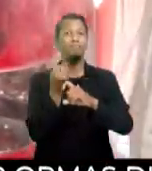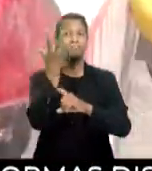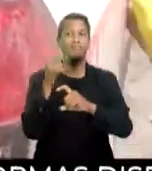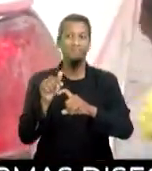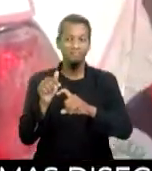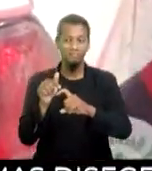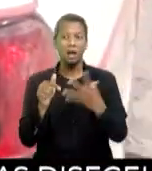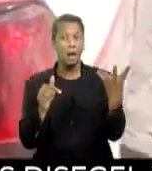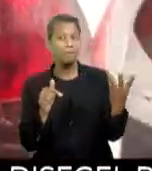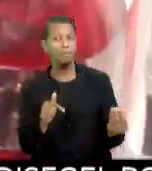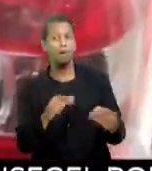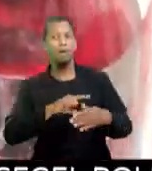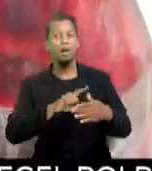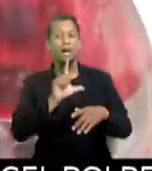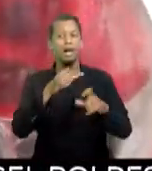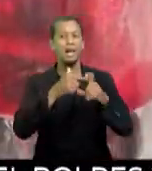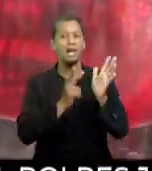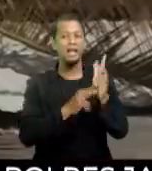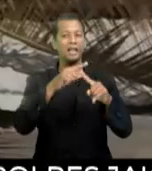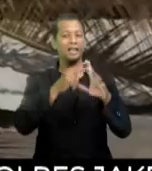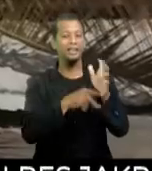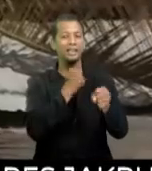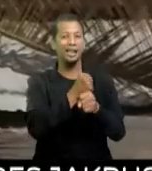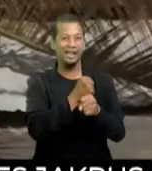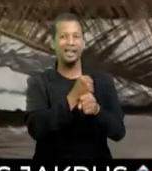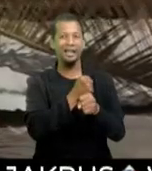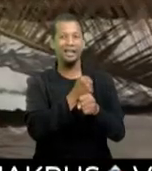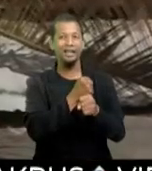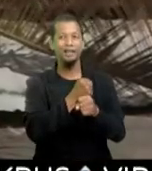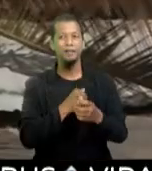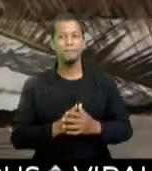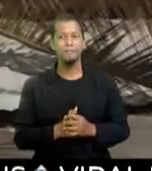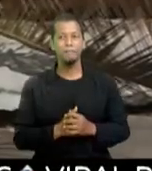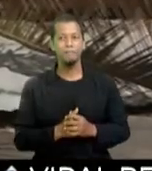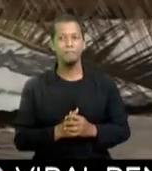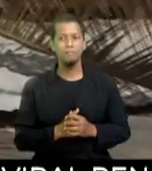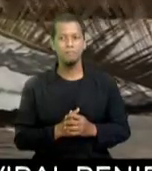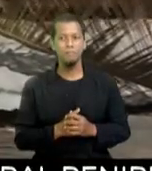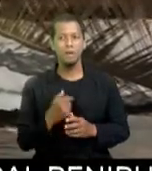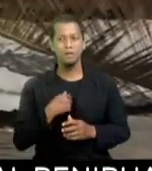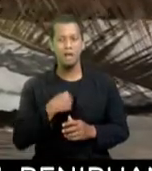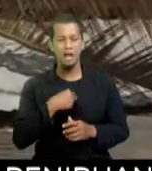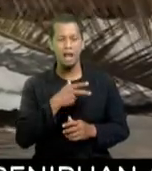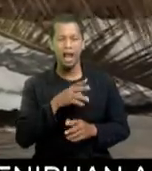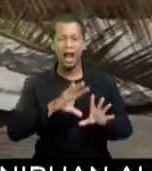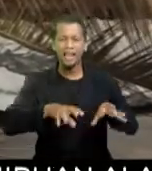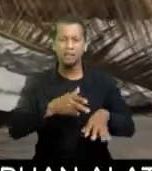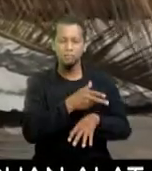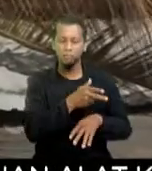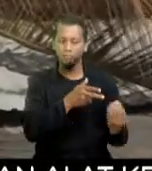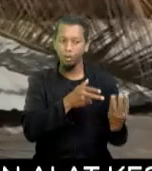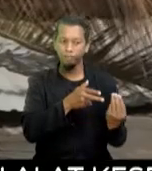Desa Sumberwuluh, Kecamatan Candipuro. Jenazah awalnya terekam oleh alat rescue radar milik TNI.